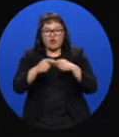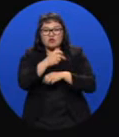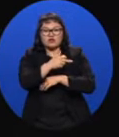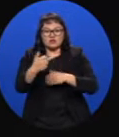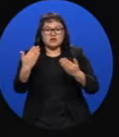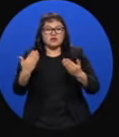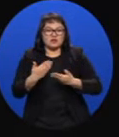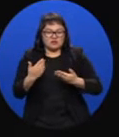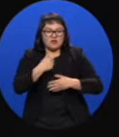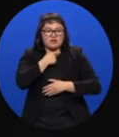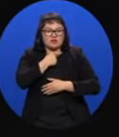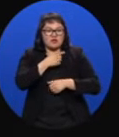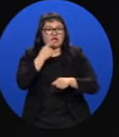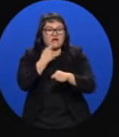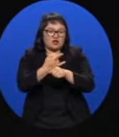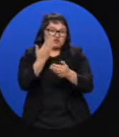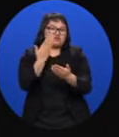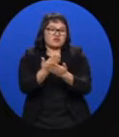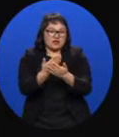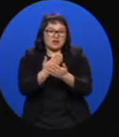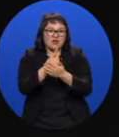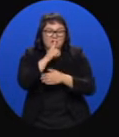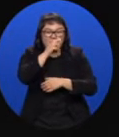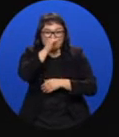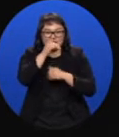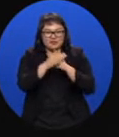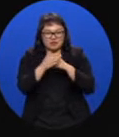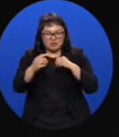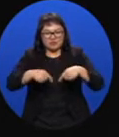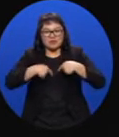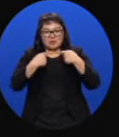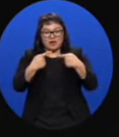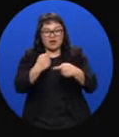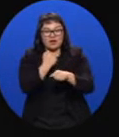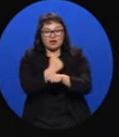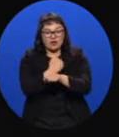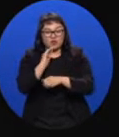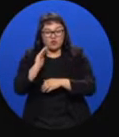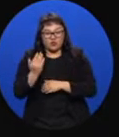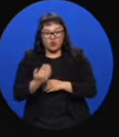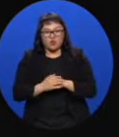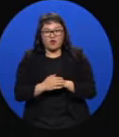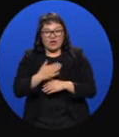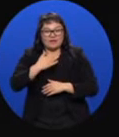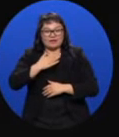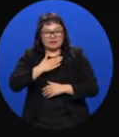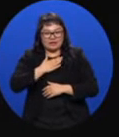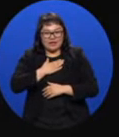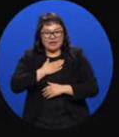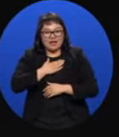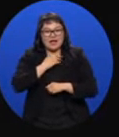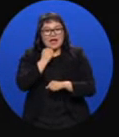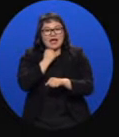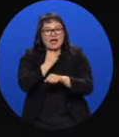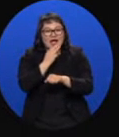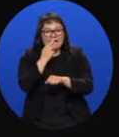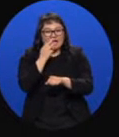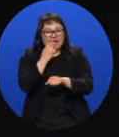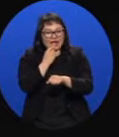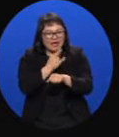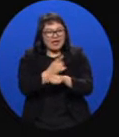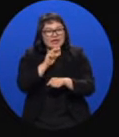해보시라고 해 주셨습니다. 그래서 이렇게 출마를 하게 됐고요. 저는 제가 해야 될 일이 아직도 많다고